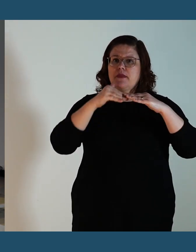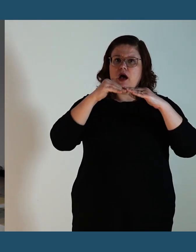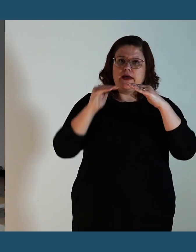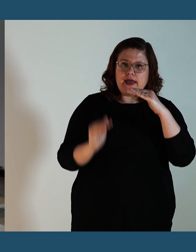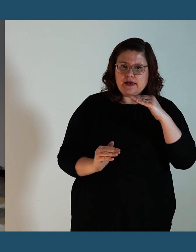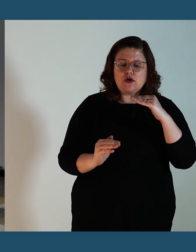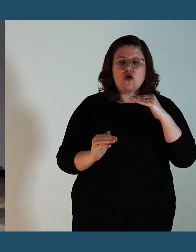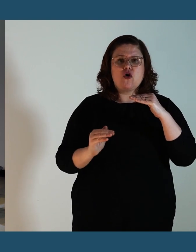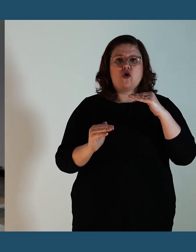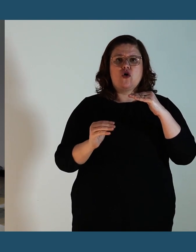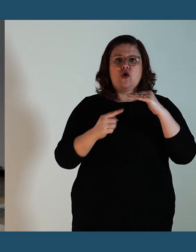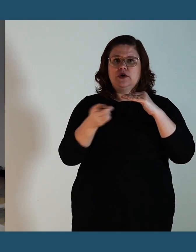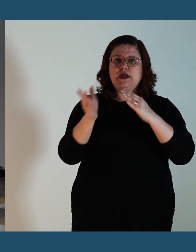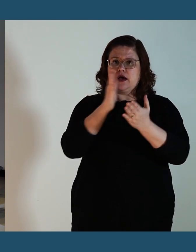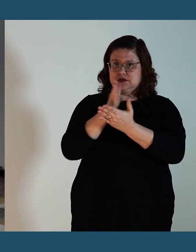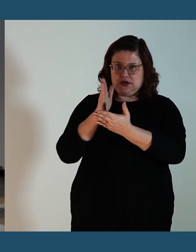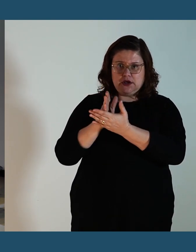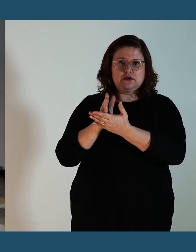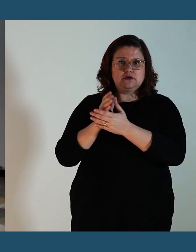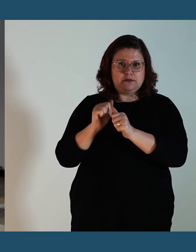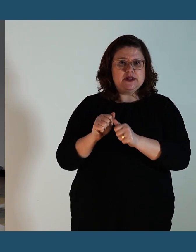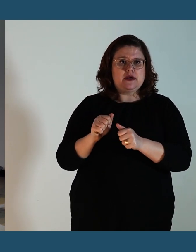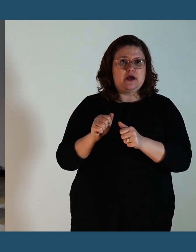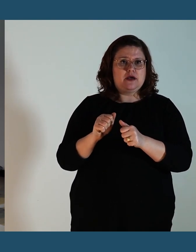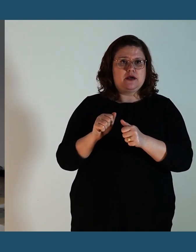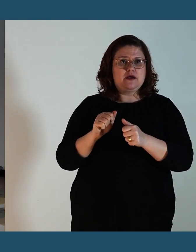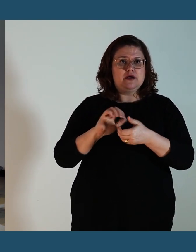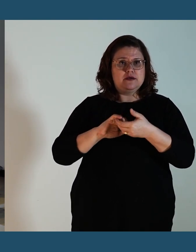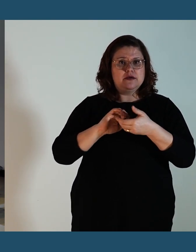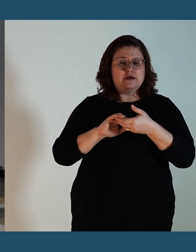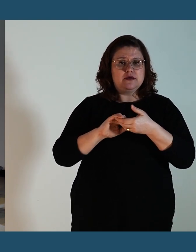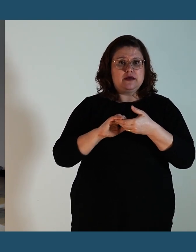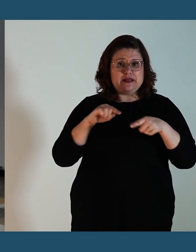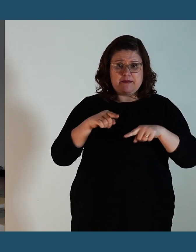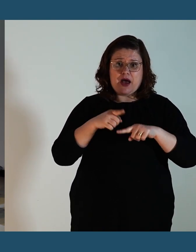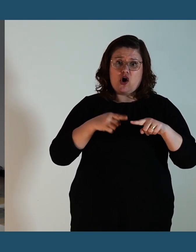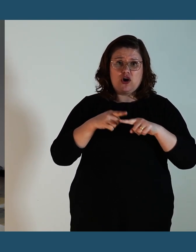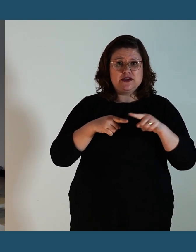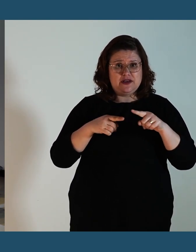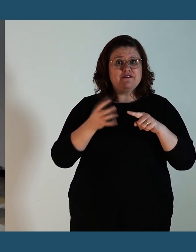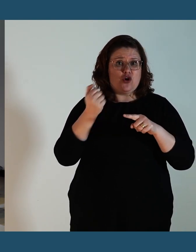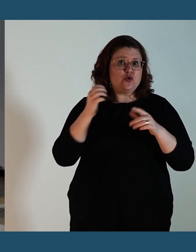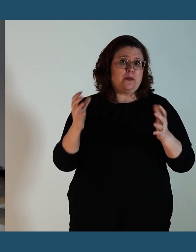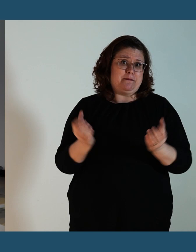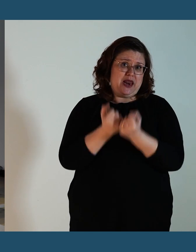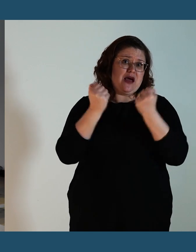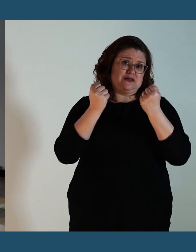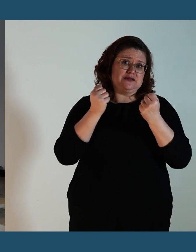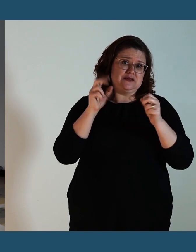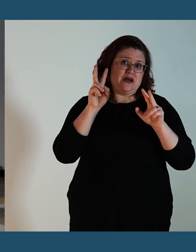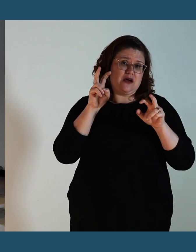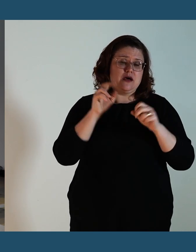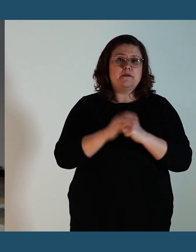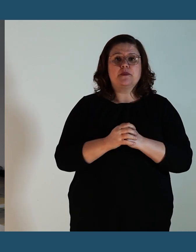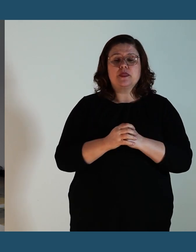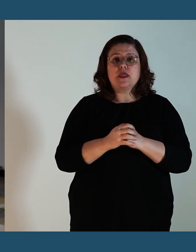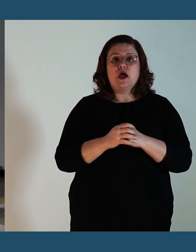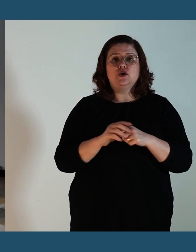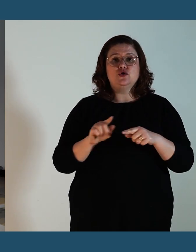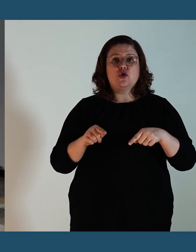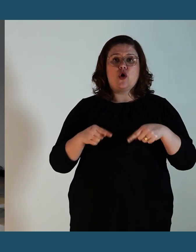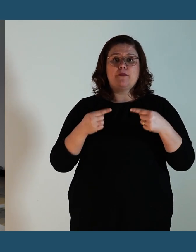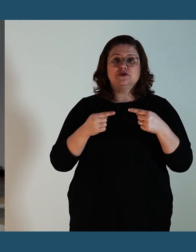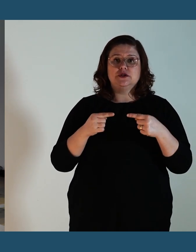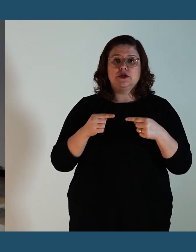ihmisten asiat, koska se olisi pelastettu sillä tavalla tämä, että jotenkin tässä pystyy niin kuin piiloutumaan, että